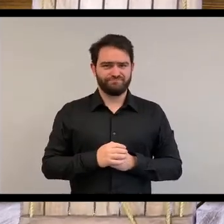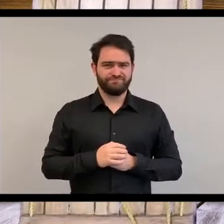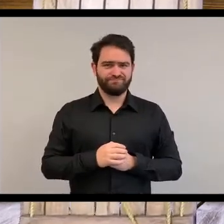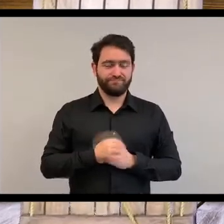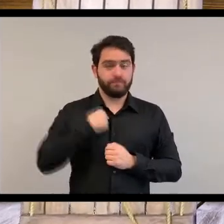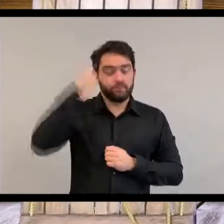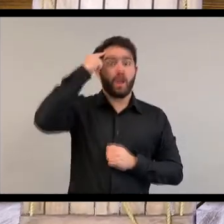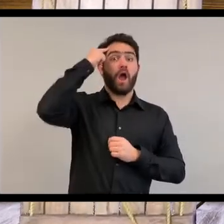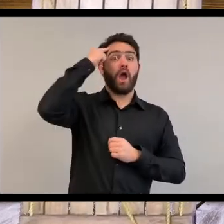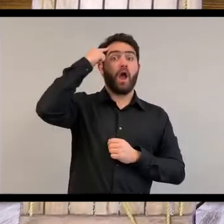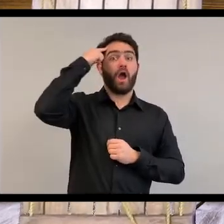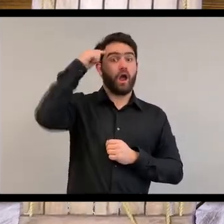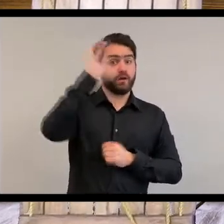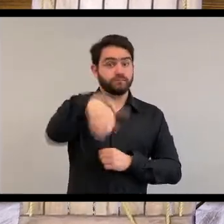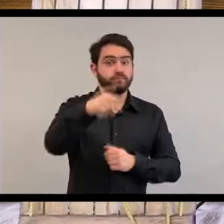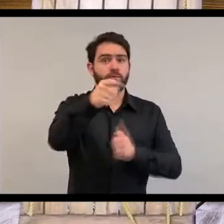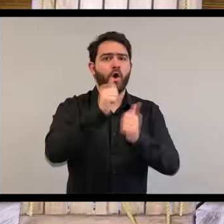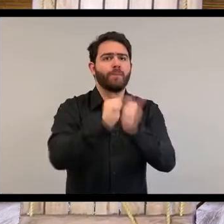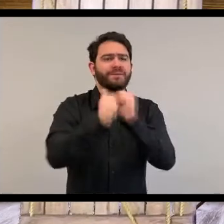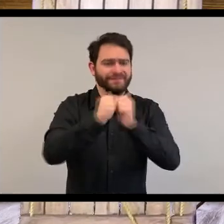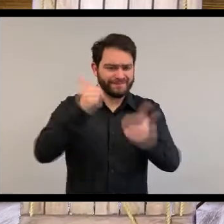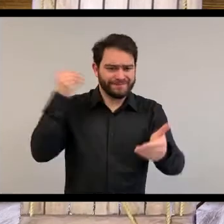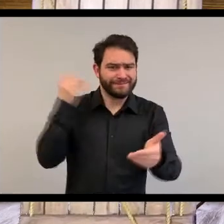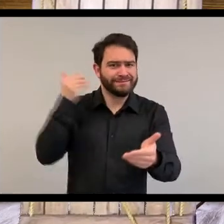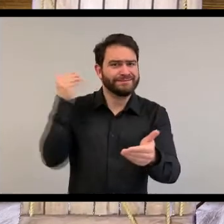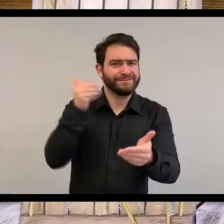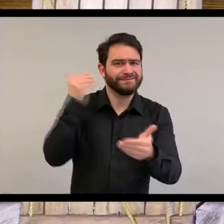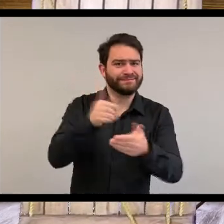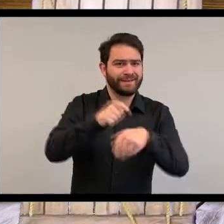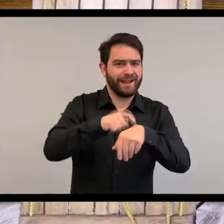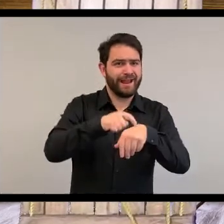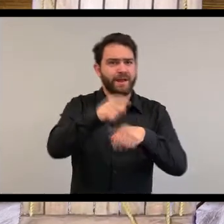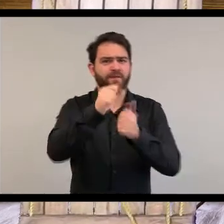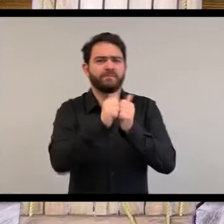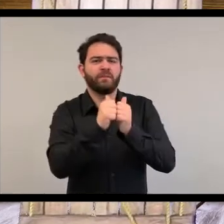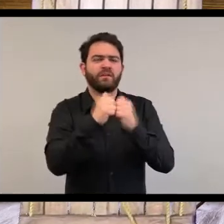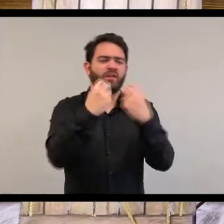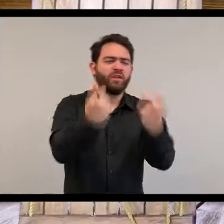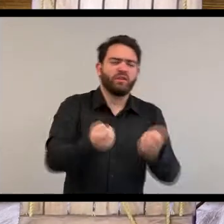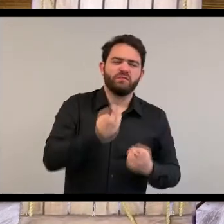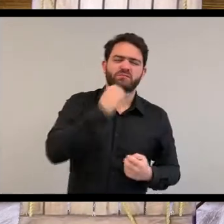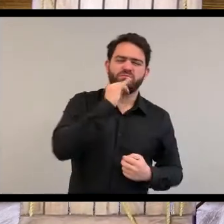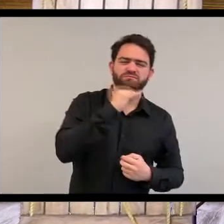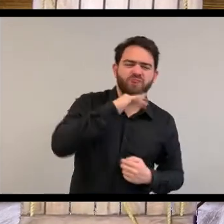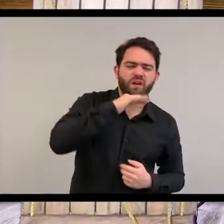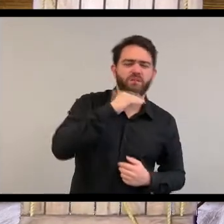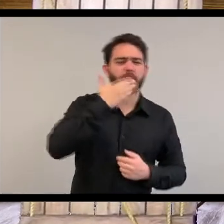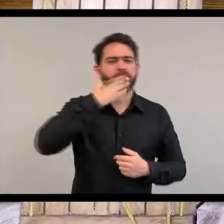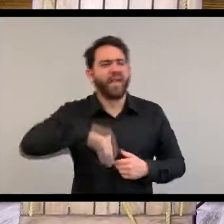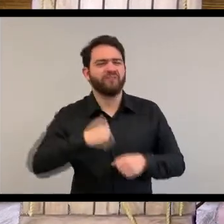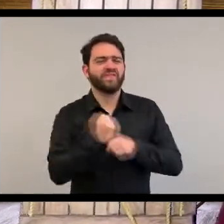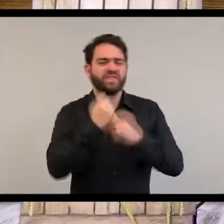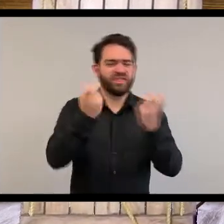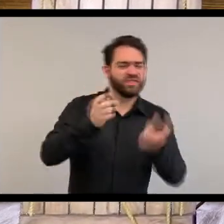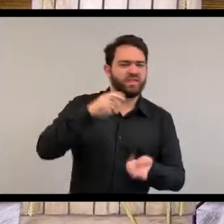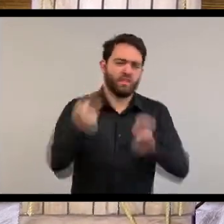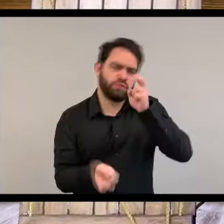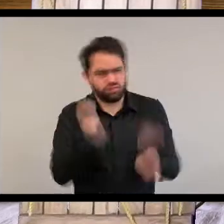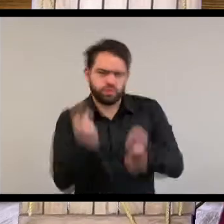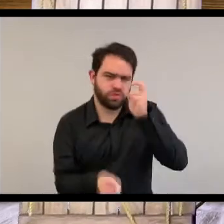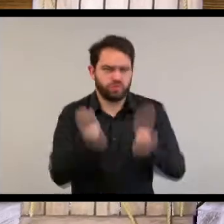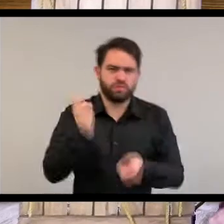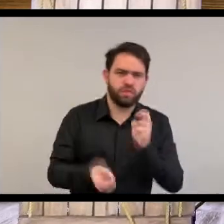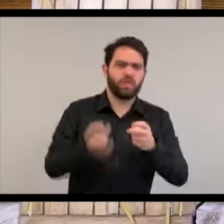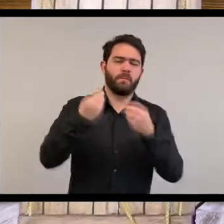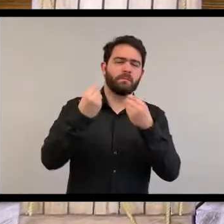sauvages-là, j'aimerais ça! » « puis... » Mais on aurait pu gagner la course cet hiver mieux équipée